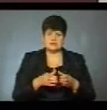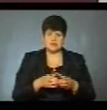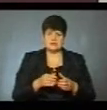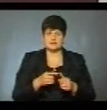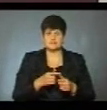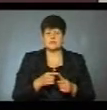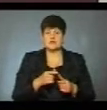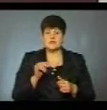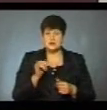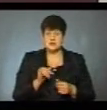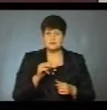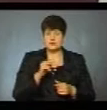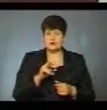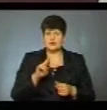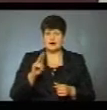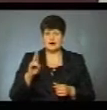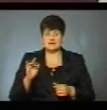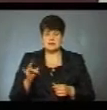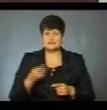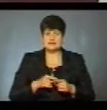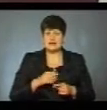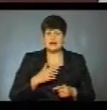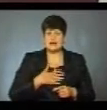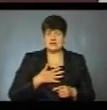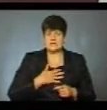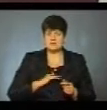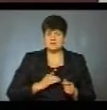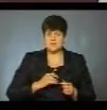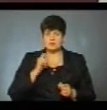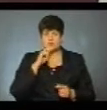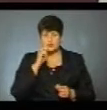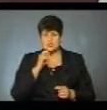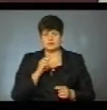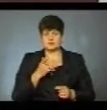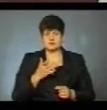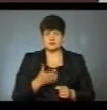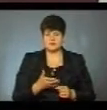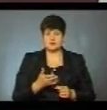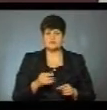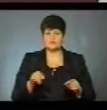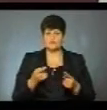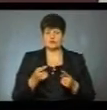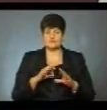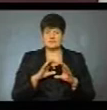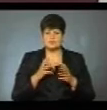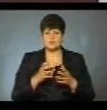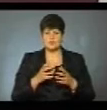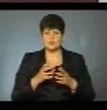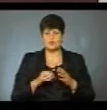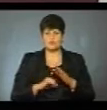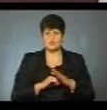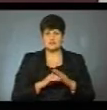Петра Яцика. І Петро Яцик – це канадський підприємець українського походження, засновник освітньої фундації, був меценатом